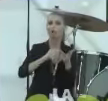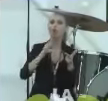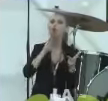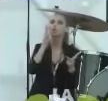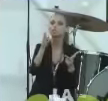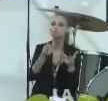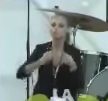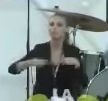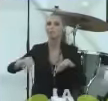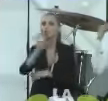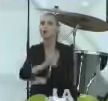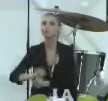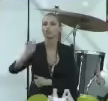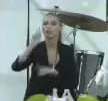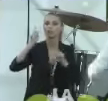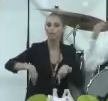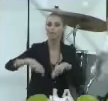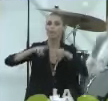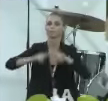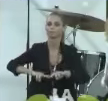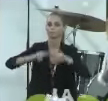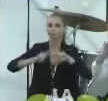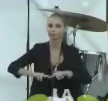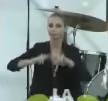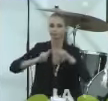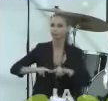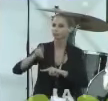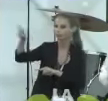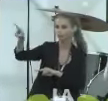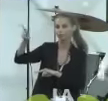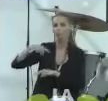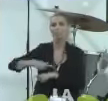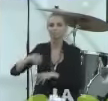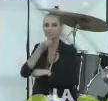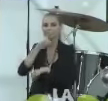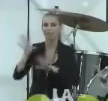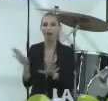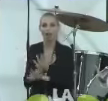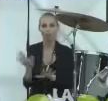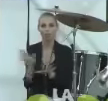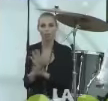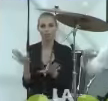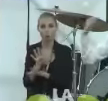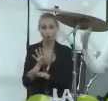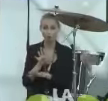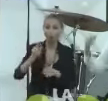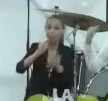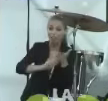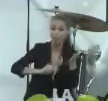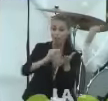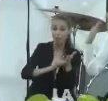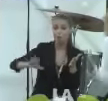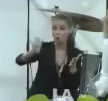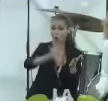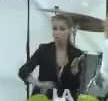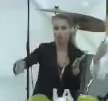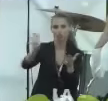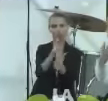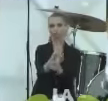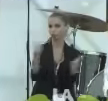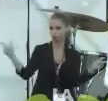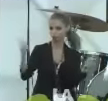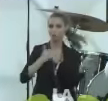devono rimanere intatti. E questo è lo scandalo, quale abolizione delle province? È una